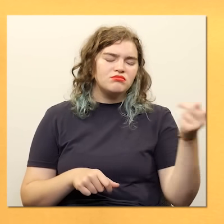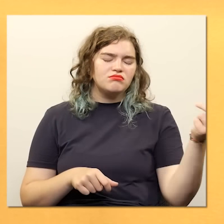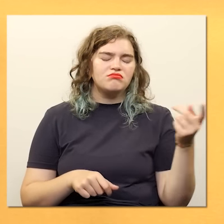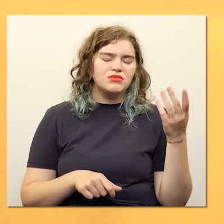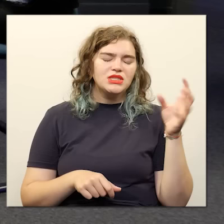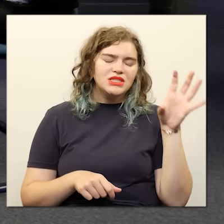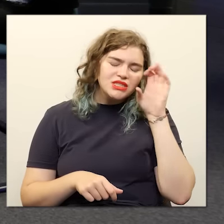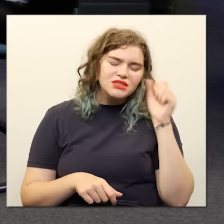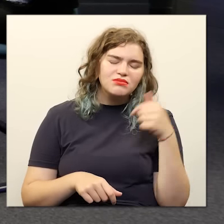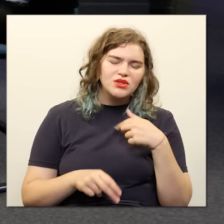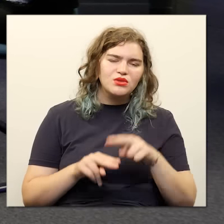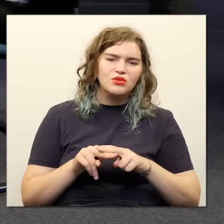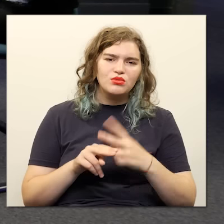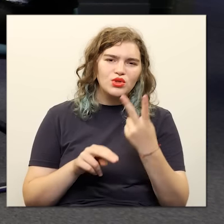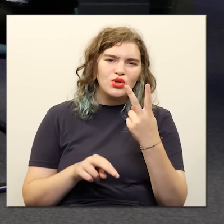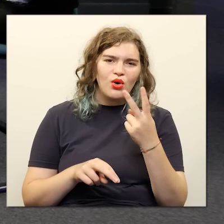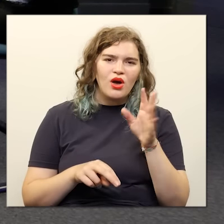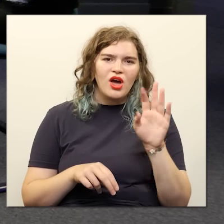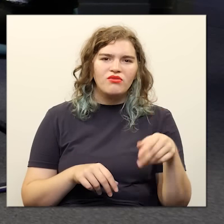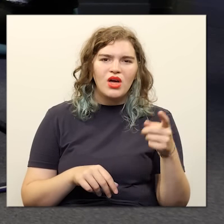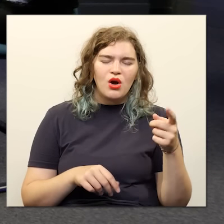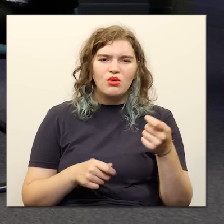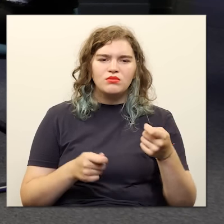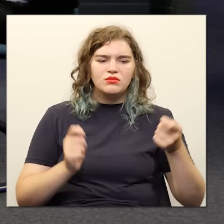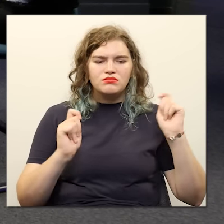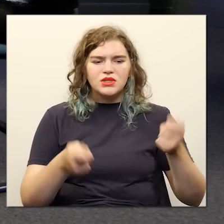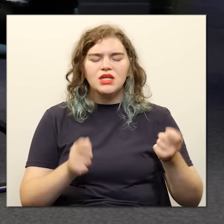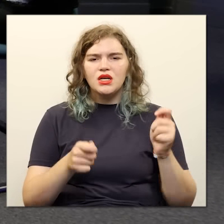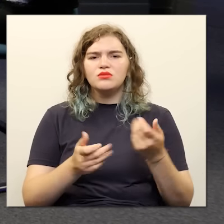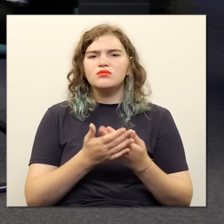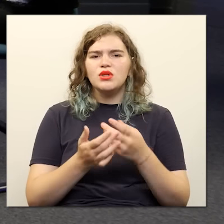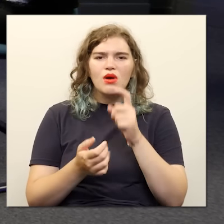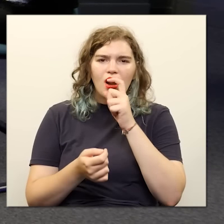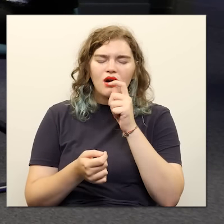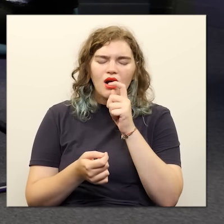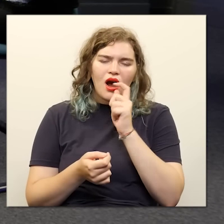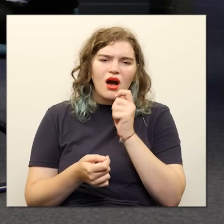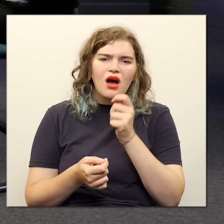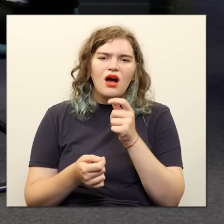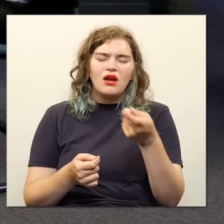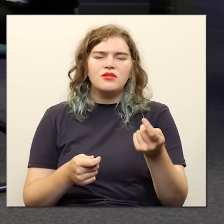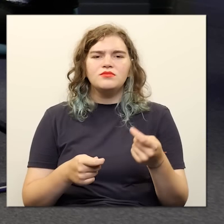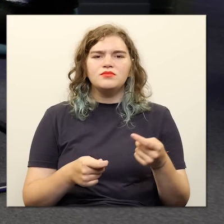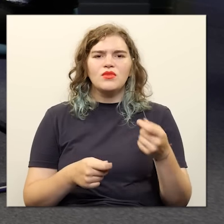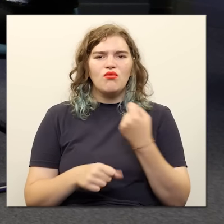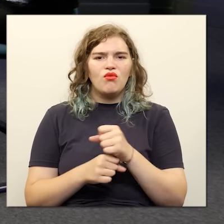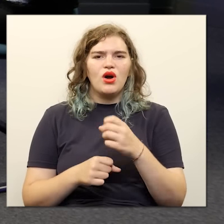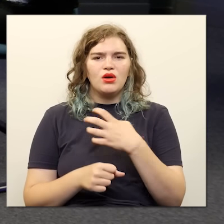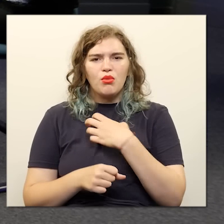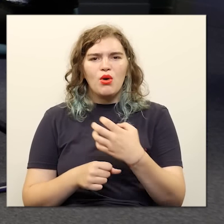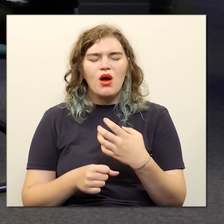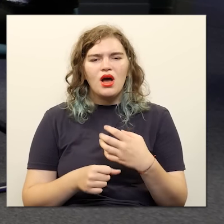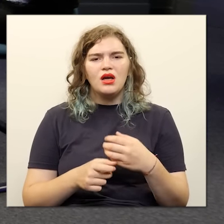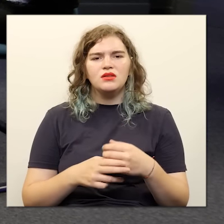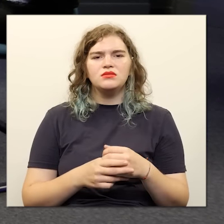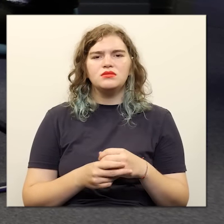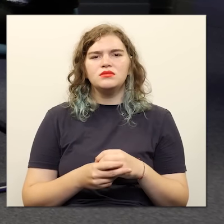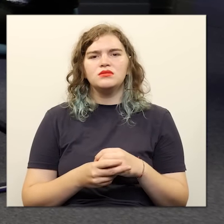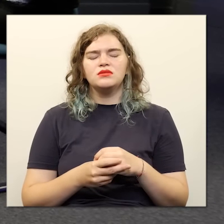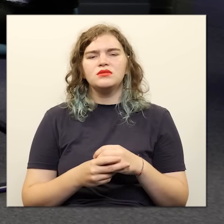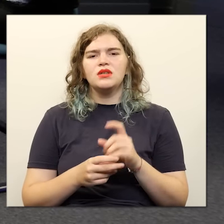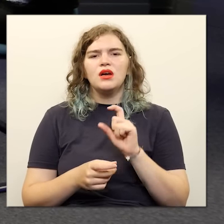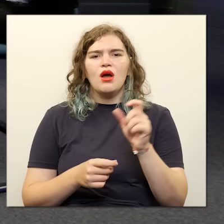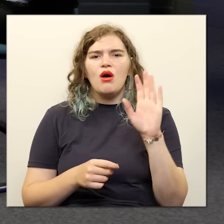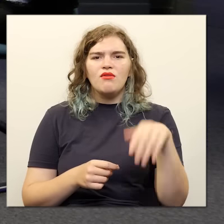la deponeu, doi aveau căruță cu cal și erau bogați. Mm.